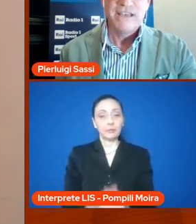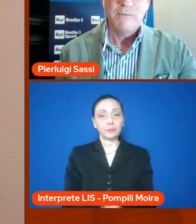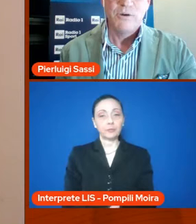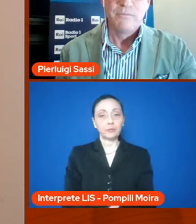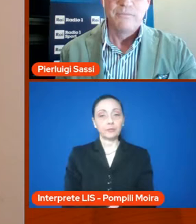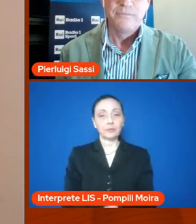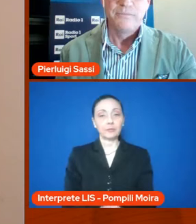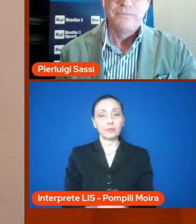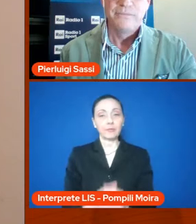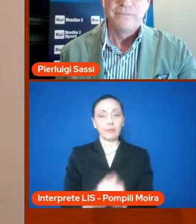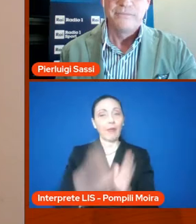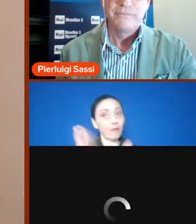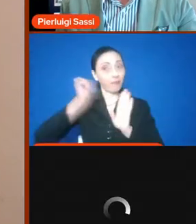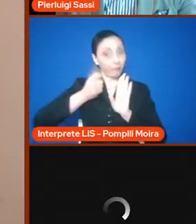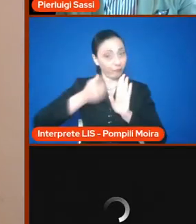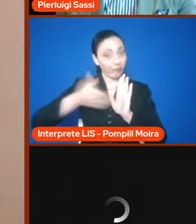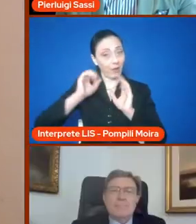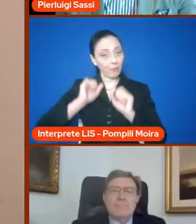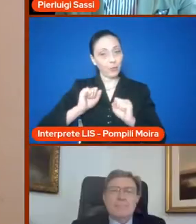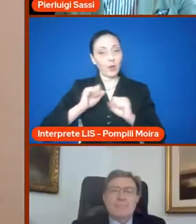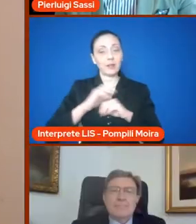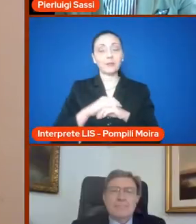Così partiamo?